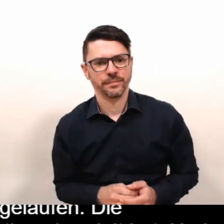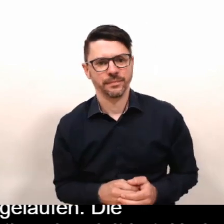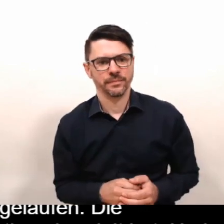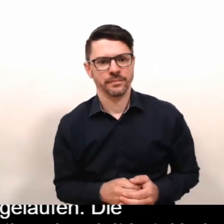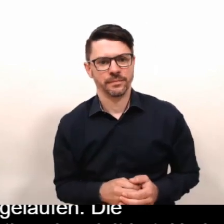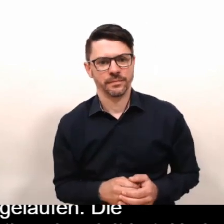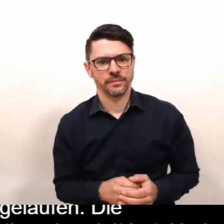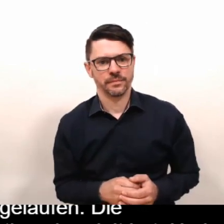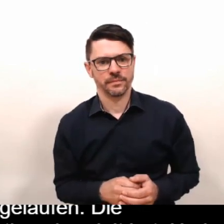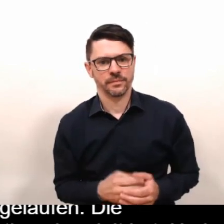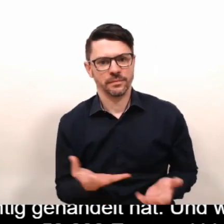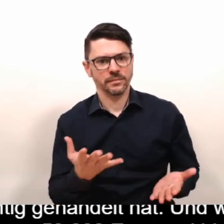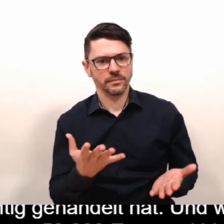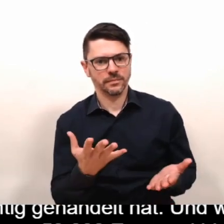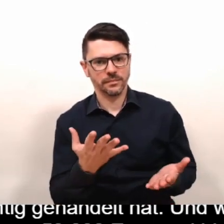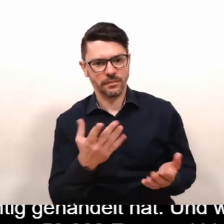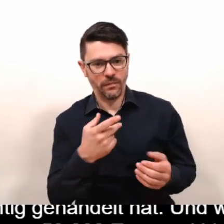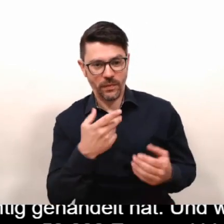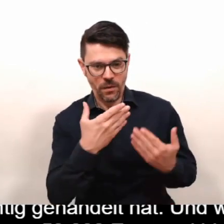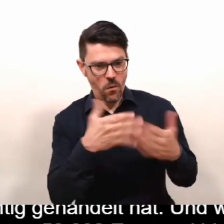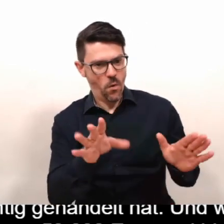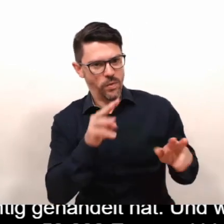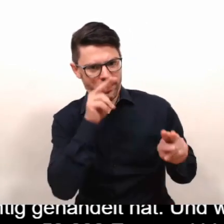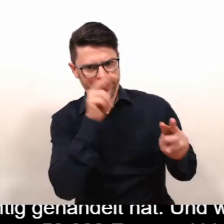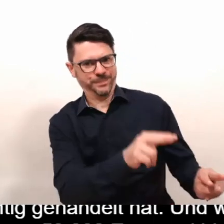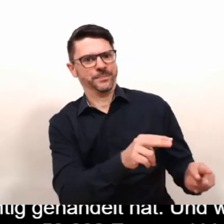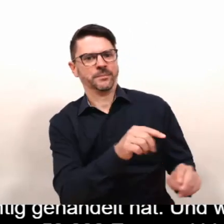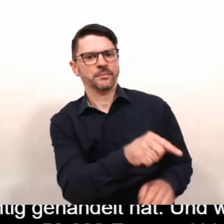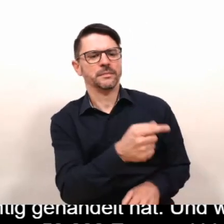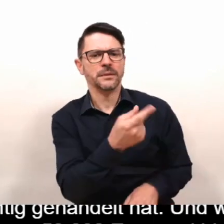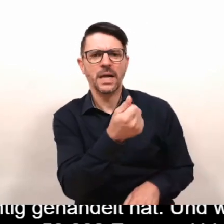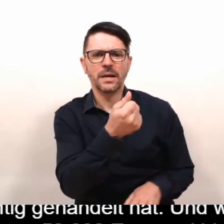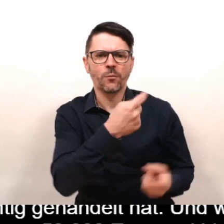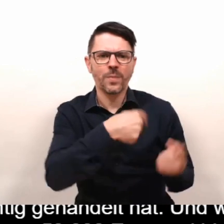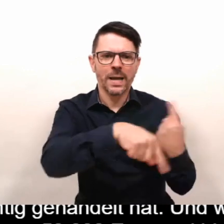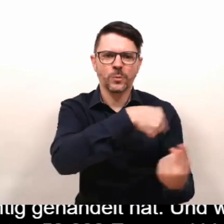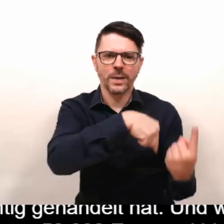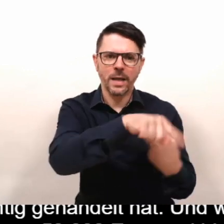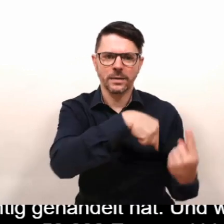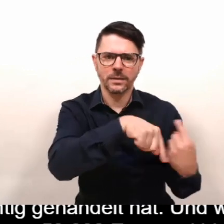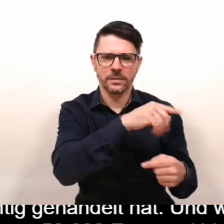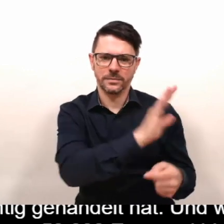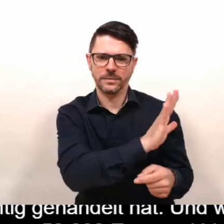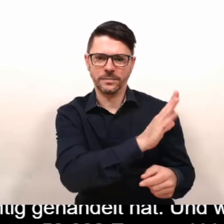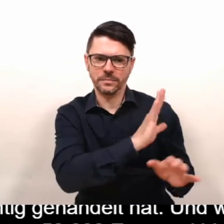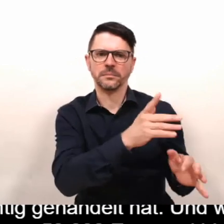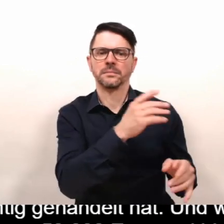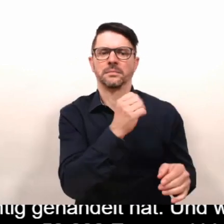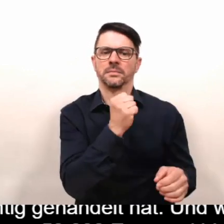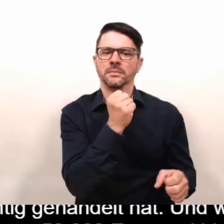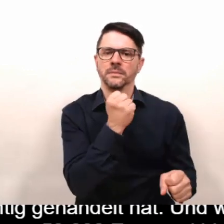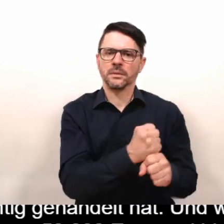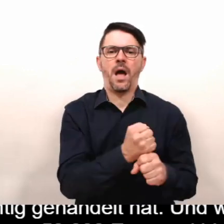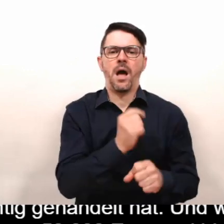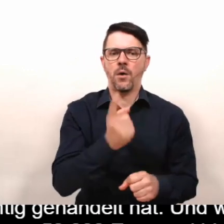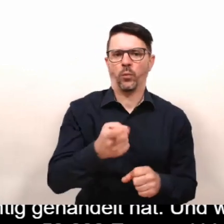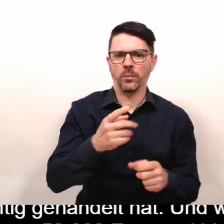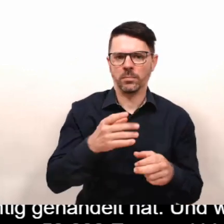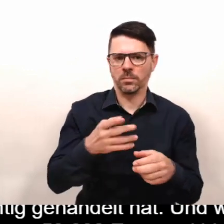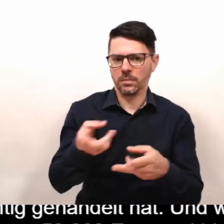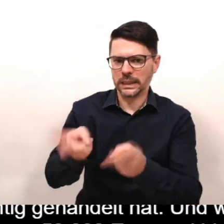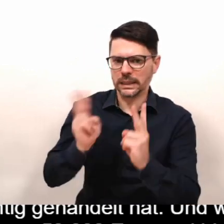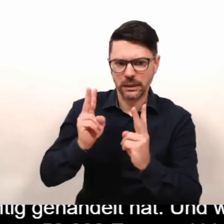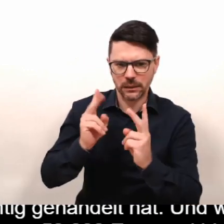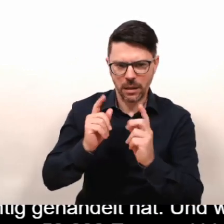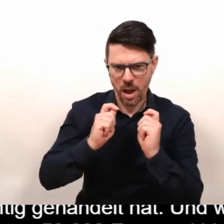Stelle sind wir, glaube ich, sehr gut aufgestellt. Und diese Kredite wurden bis jetzt mit 57 Fällen abgerufen und auch